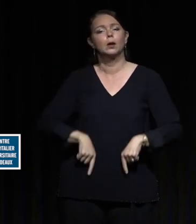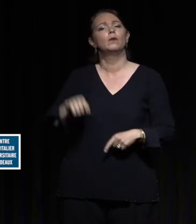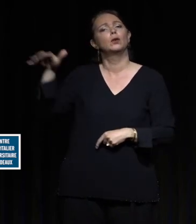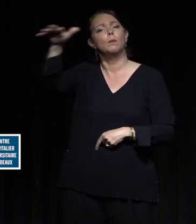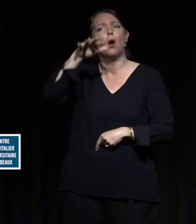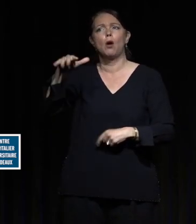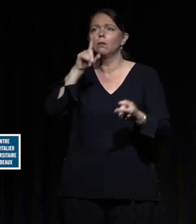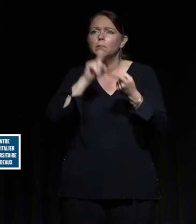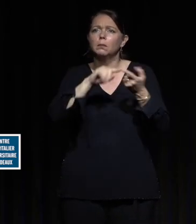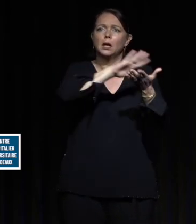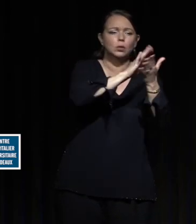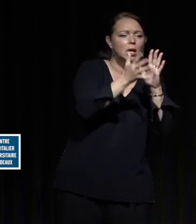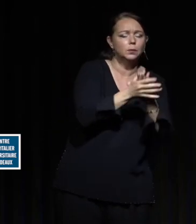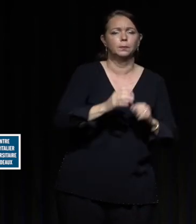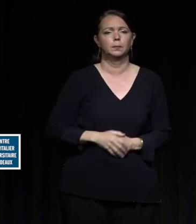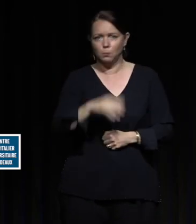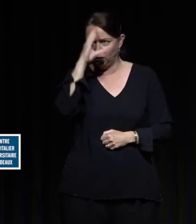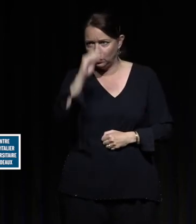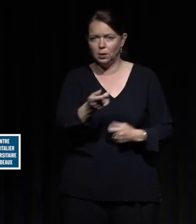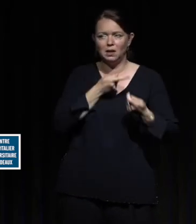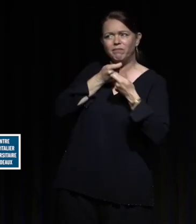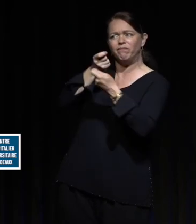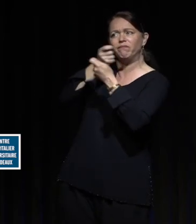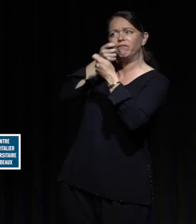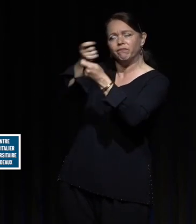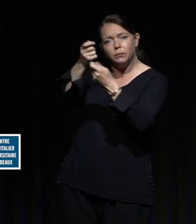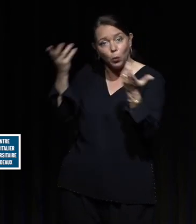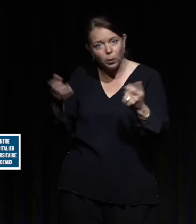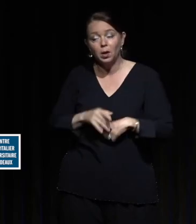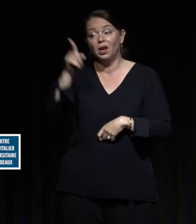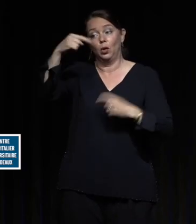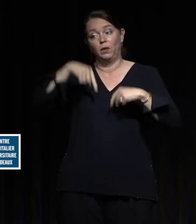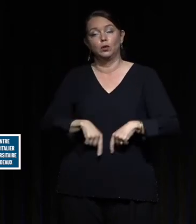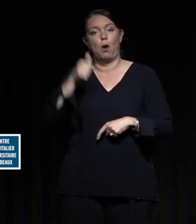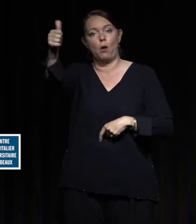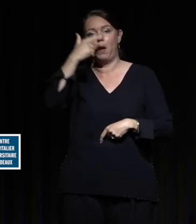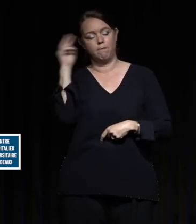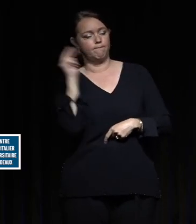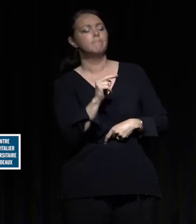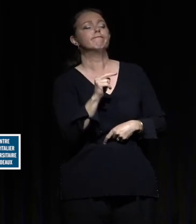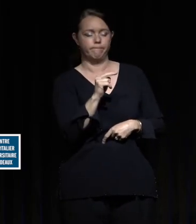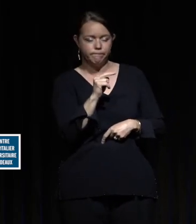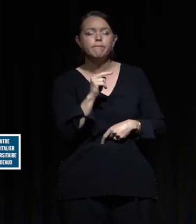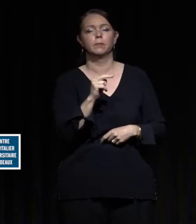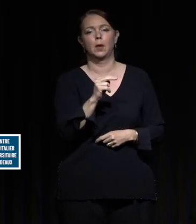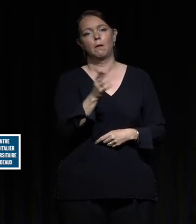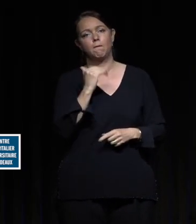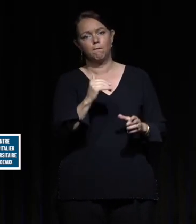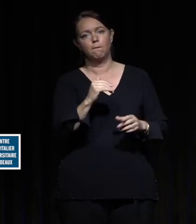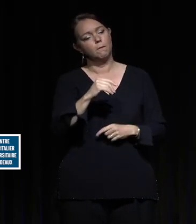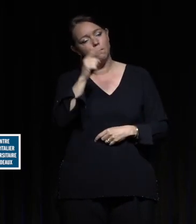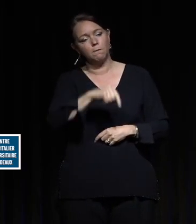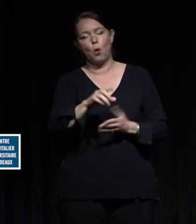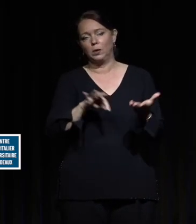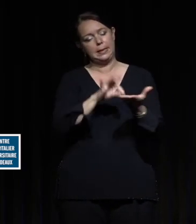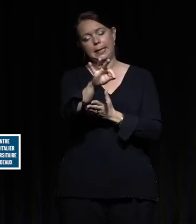des associations, des professionnels, des associations, finalement a trouvé que c'était le moment, que c'était mûr pour passer à une